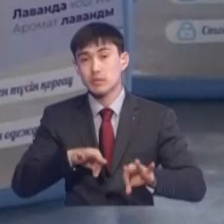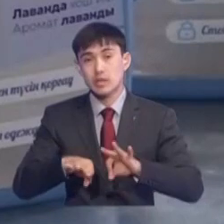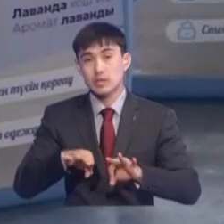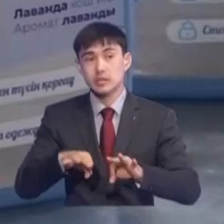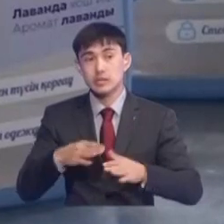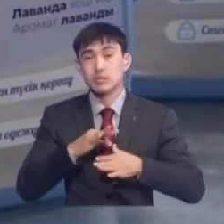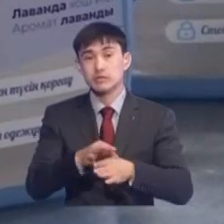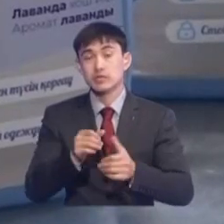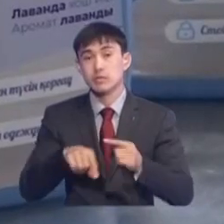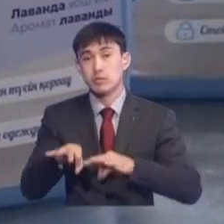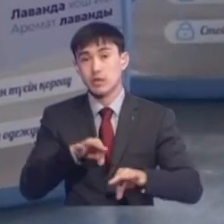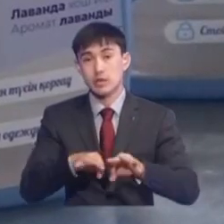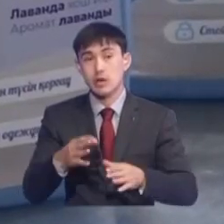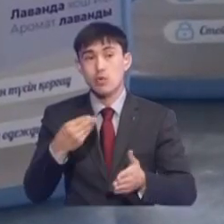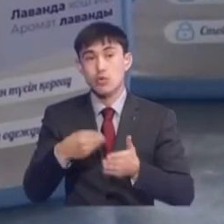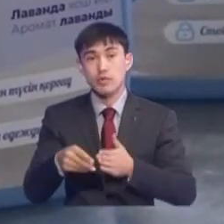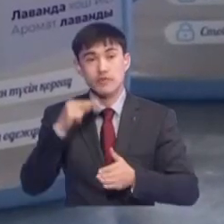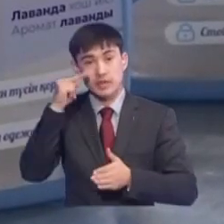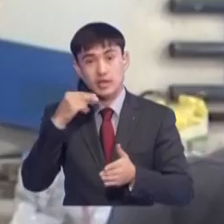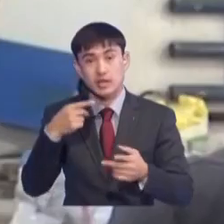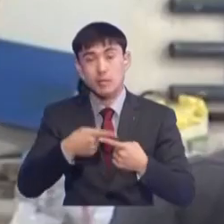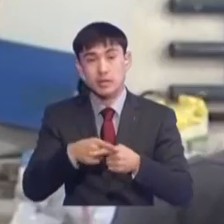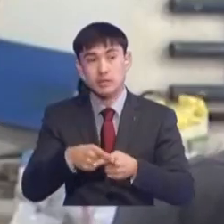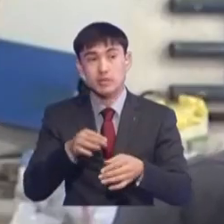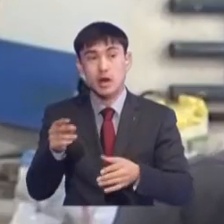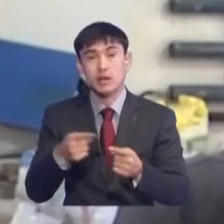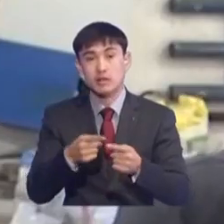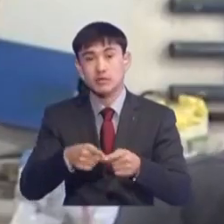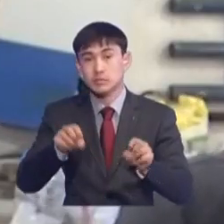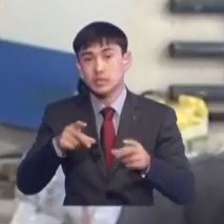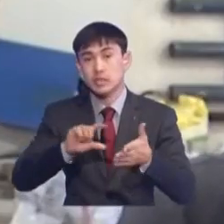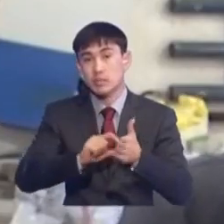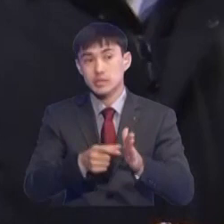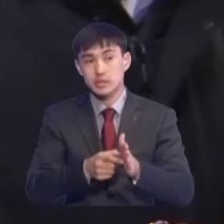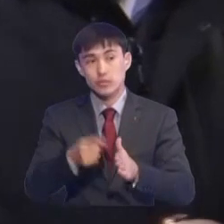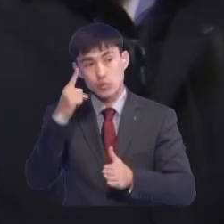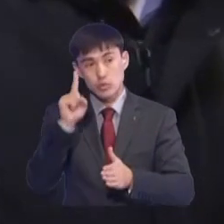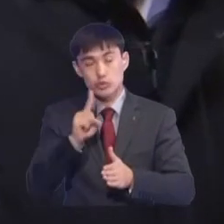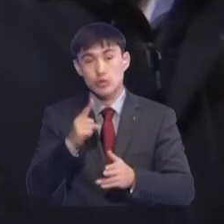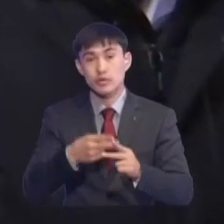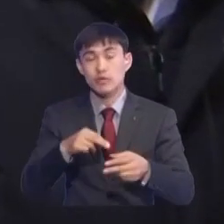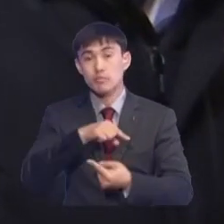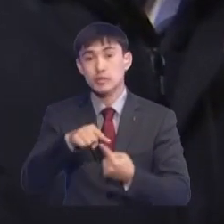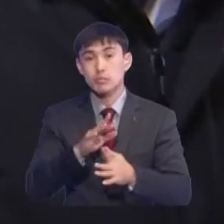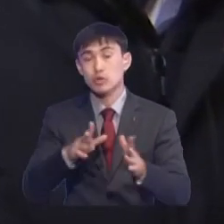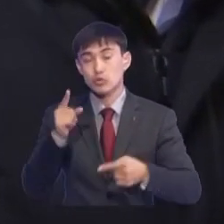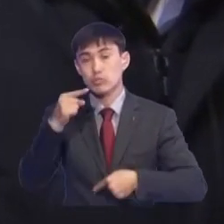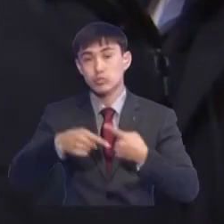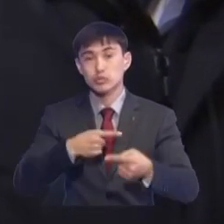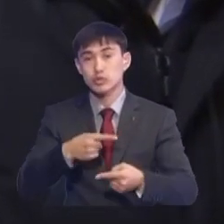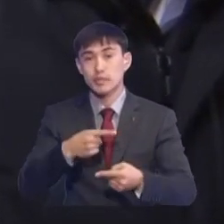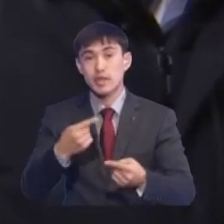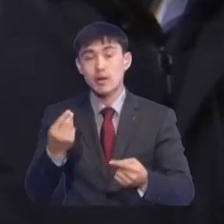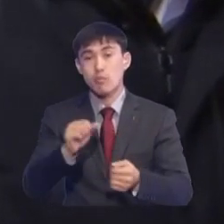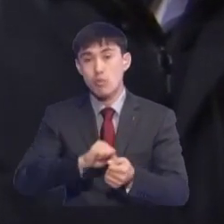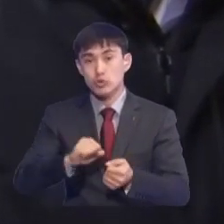сопровождали проект я приобрел в Китае необходимое оборудование и арендовал подходящее помещение Я думаю что у этого бизнеса большое будущее ведь моющие